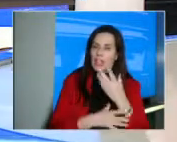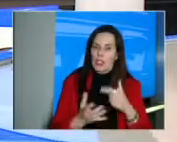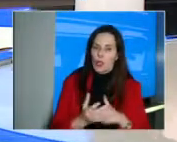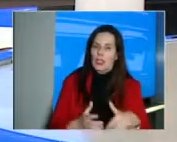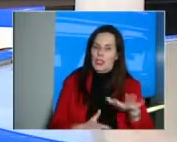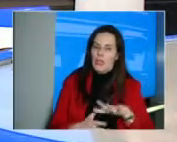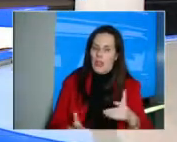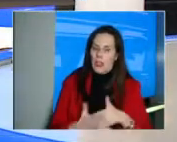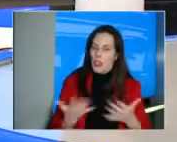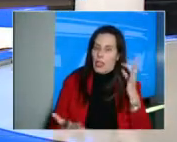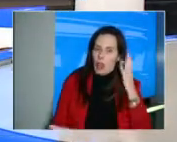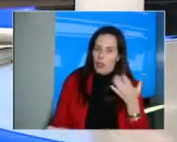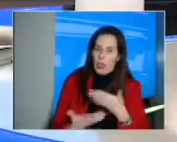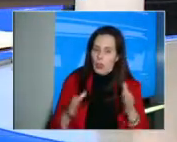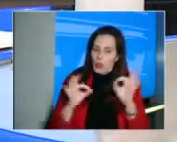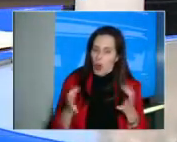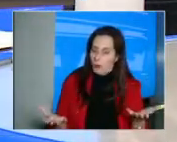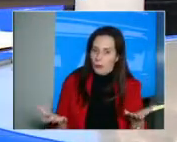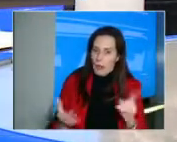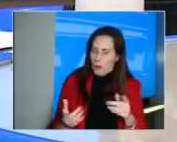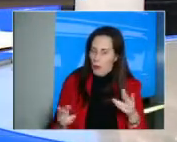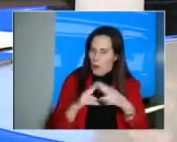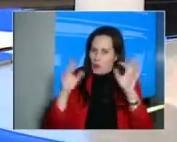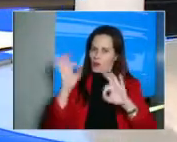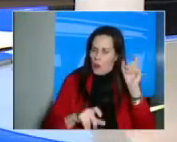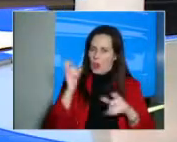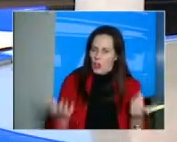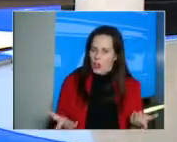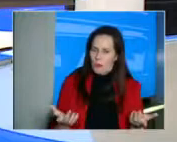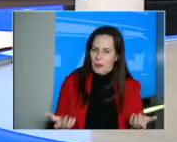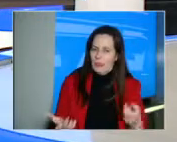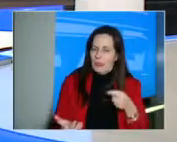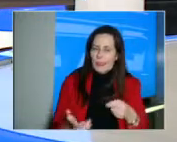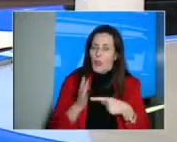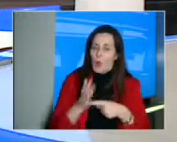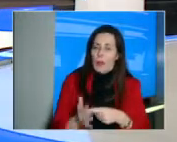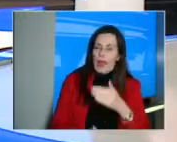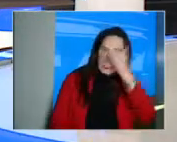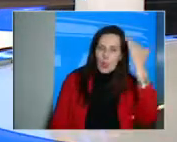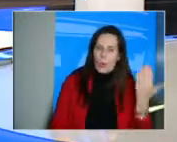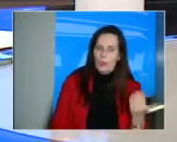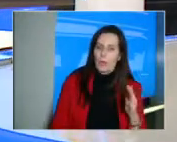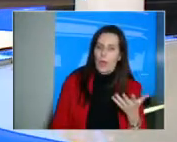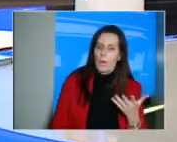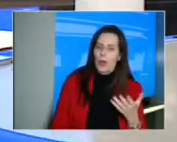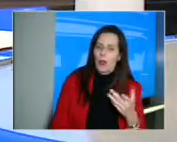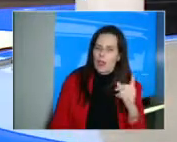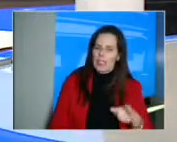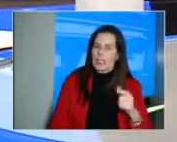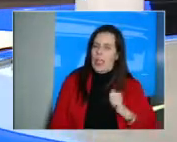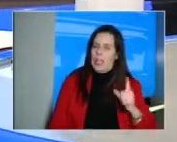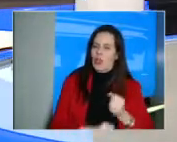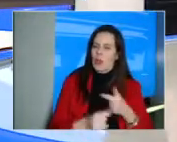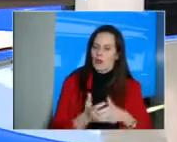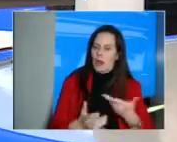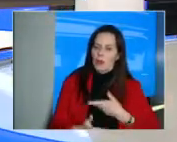סביבה הרמטית שאין בה נשים, אין שם שום כור היתוך, כי הם לא מתחככים עם אף אחד בצבא, וזה דוגמה קיצונית למה שמטילים על צהל לעשות, בשביל